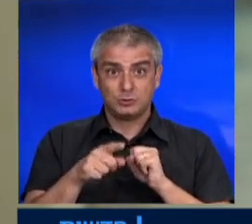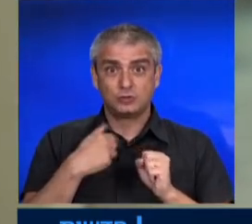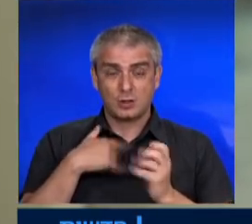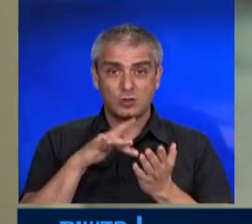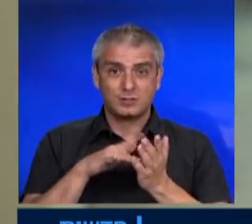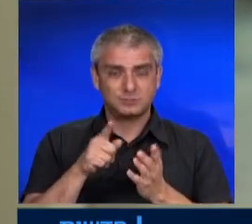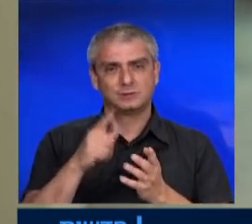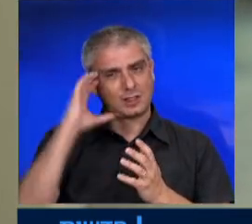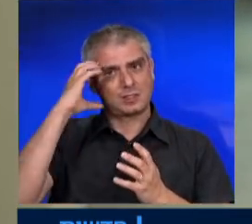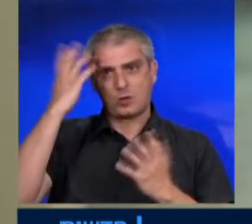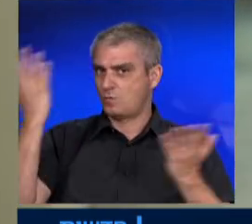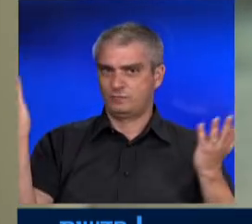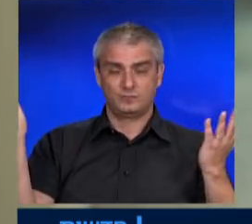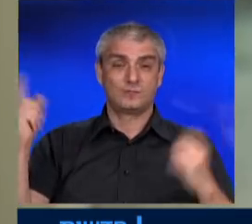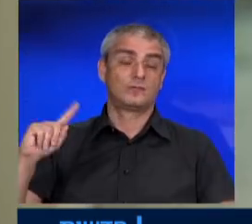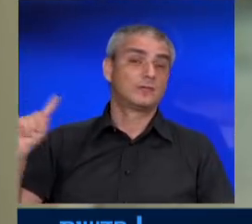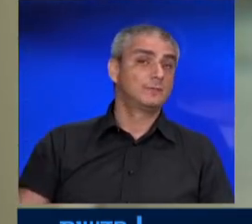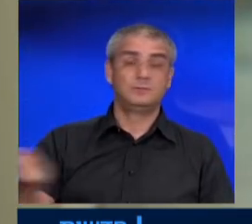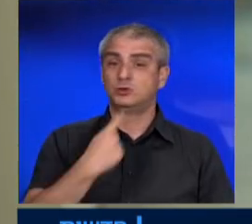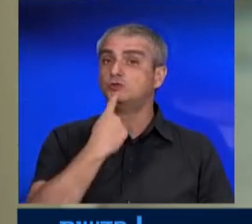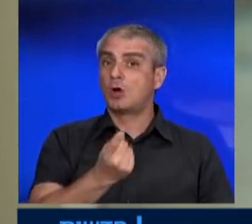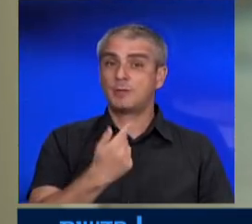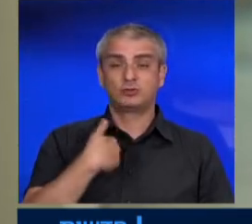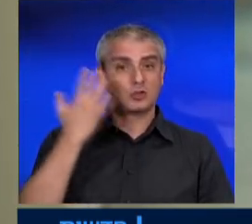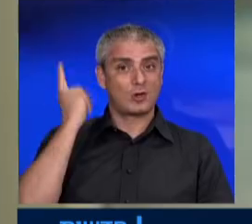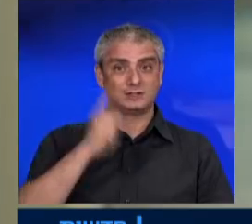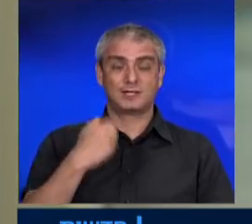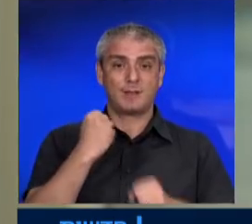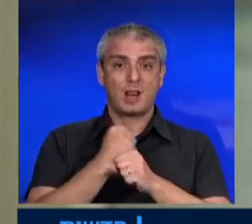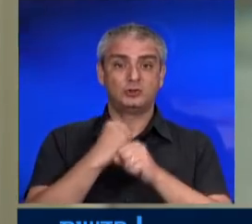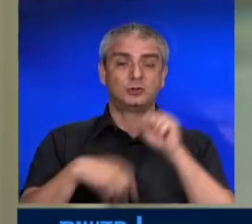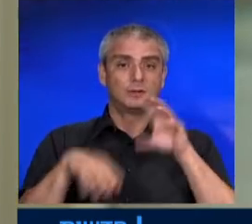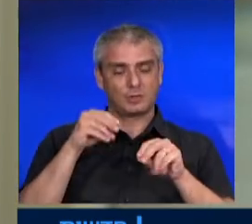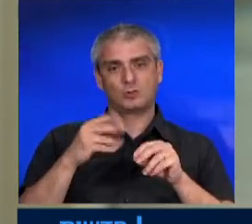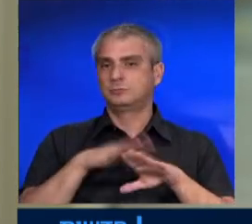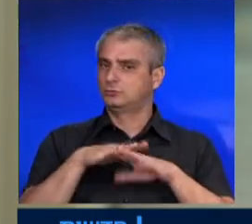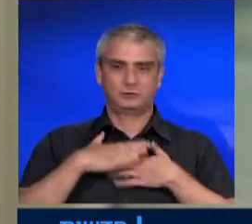זה טירוף מערכות. כל מי שאומר שהיינו צריכים ללכת לבחירות, יסלח לי,